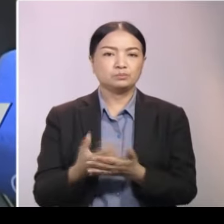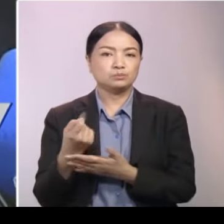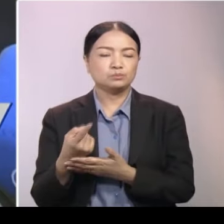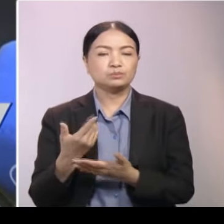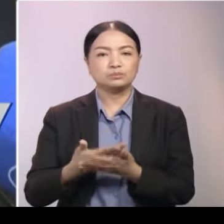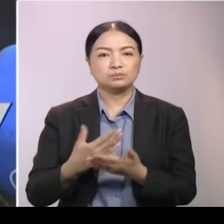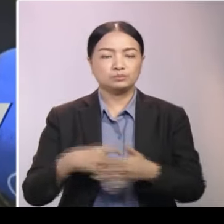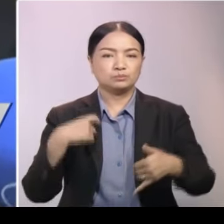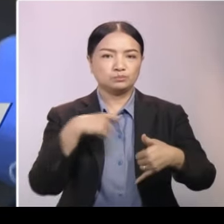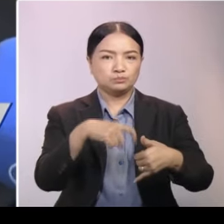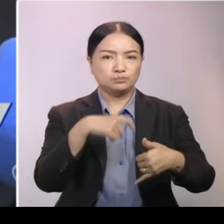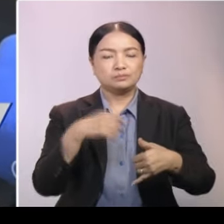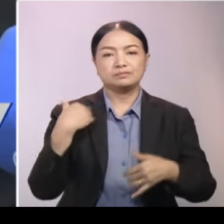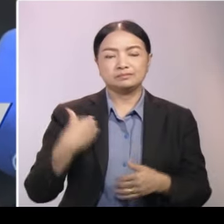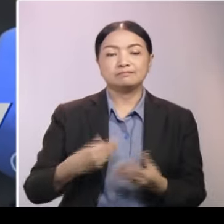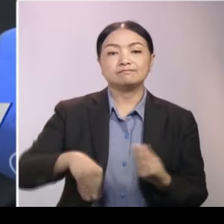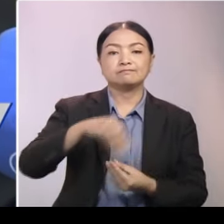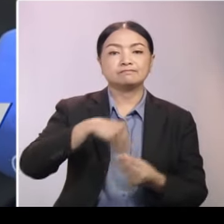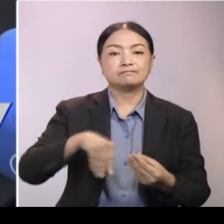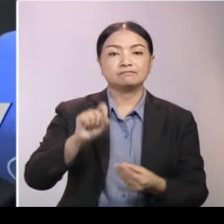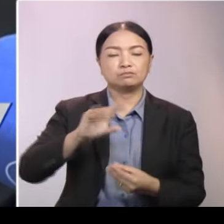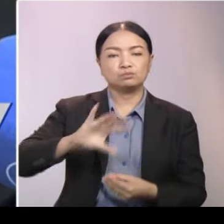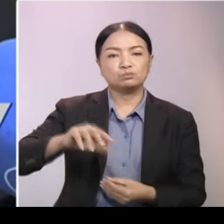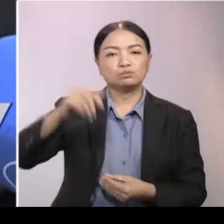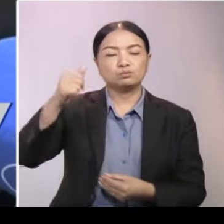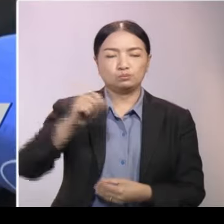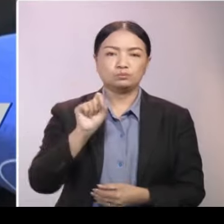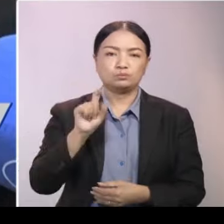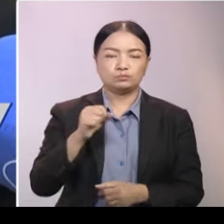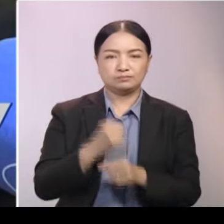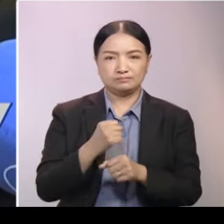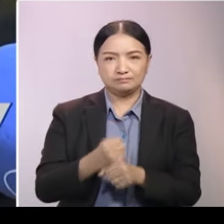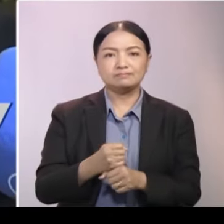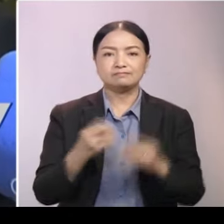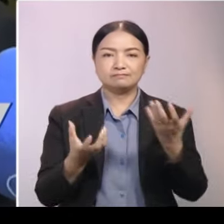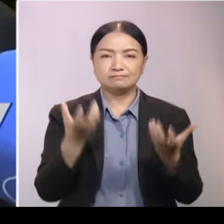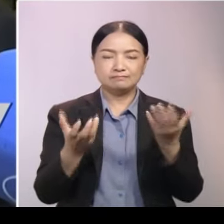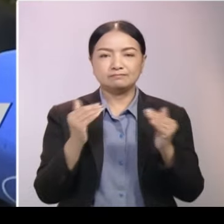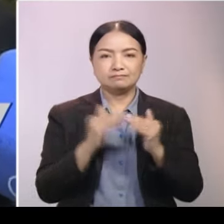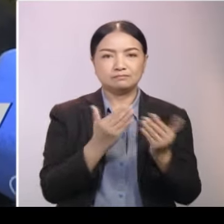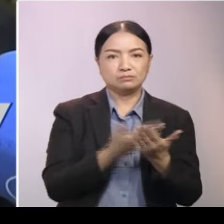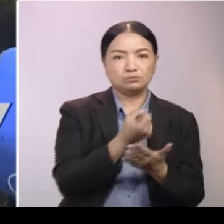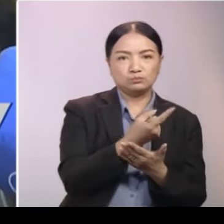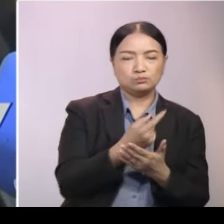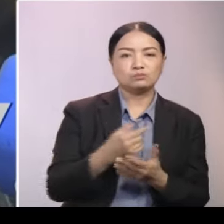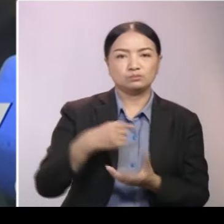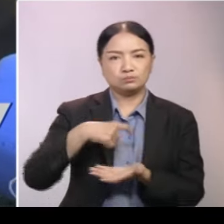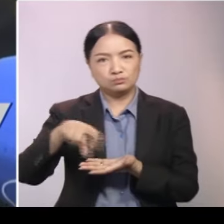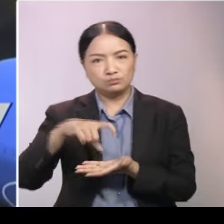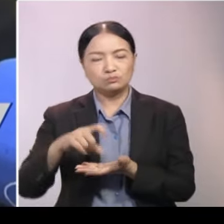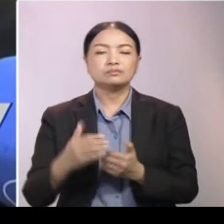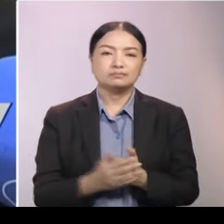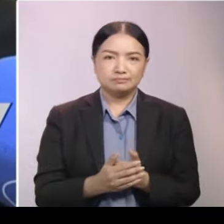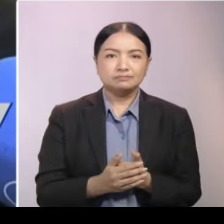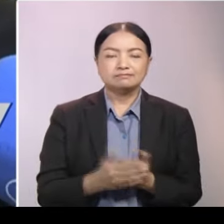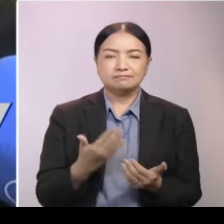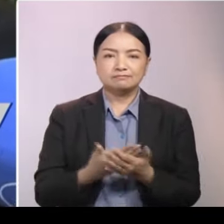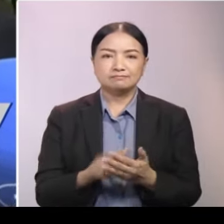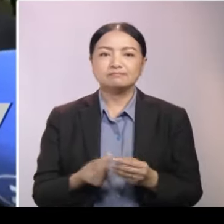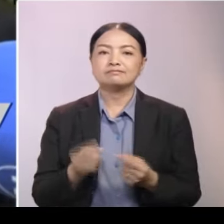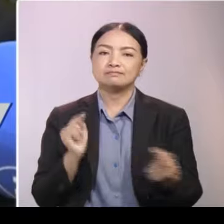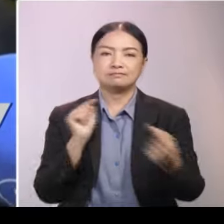ป็นวอลเล็ตพร้อมย้ำว่าการกระตุ้นเศรษฐกิจนั้นจะต้องรีบและต้องทำให้เกิดความสมดุลระหว่างเงินสดและวอลเล็ตเพื่อเร่งให้เงินถึงตั